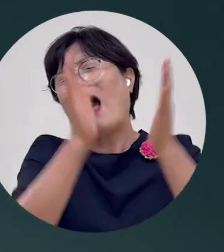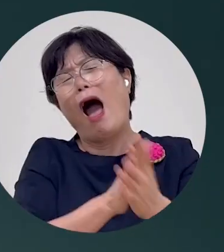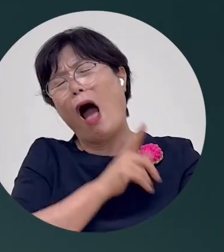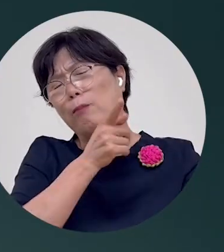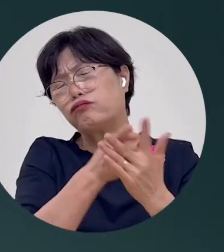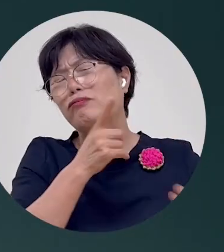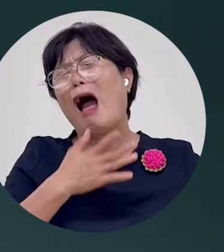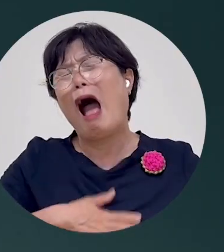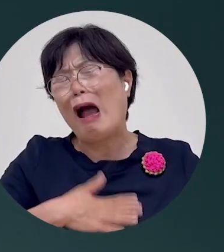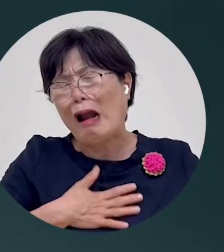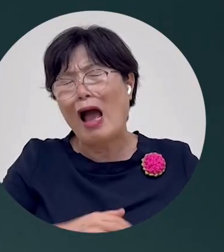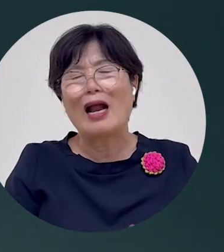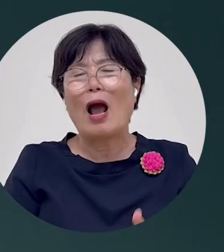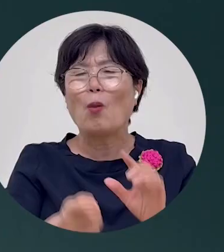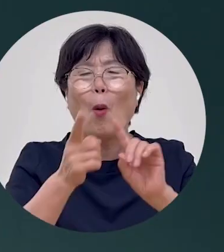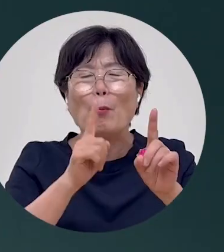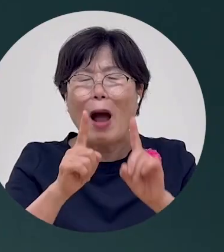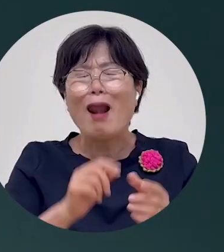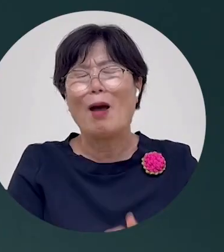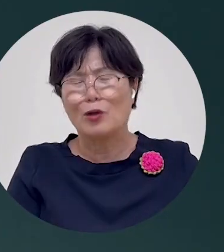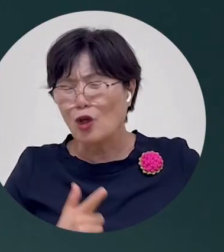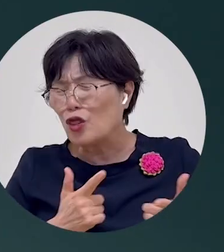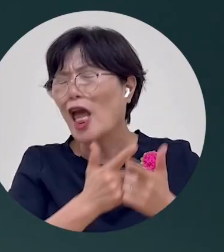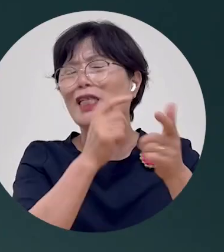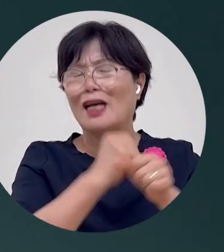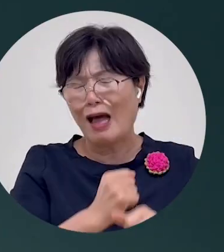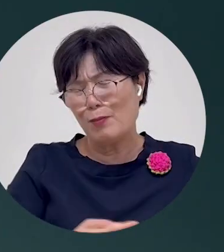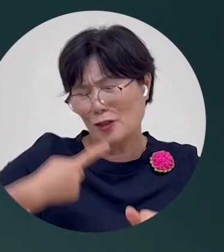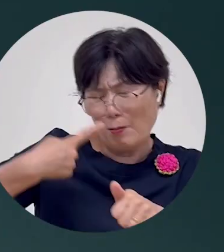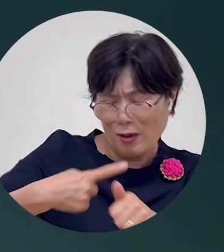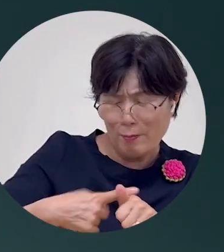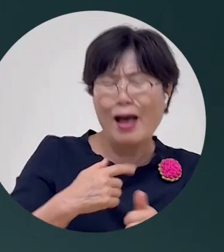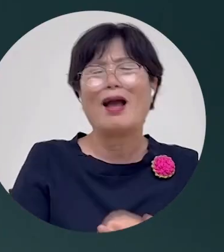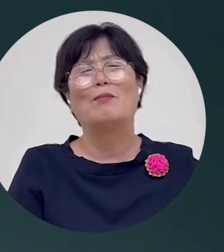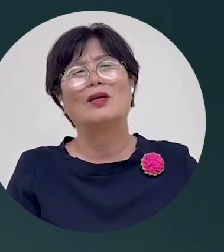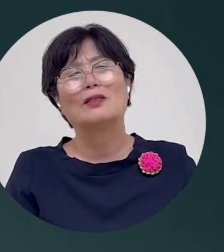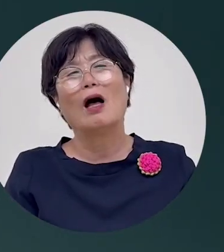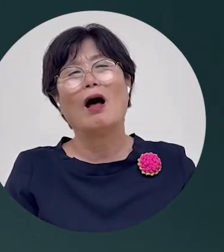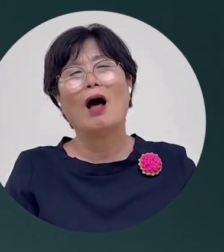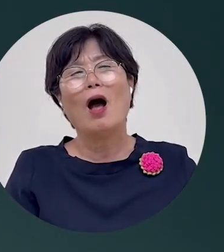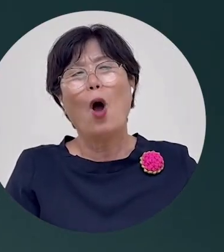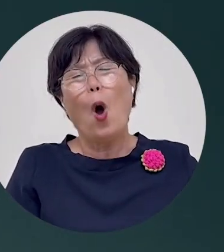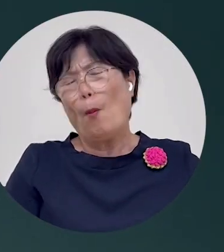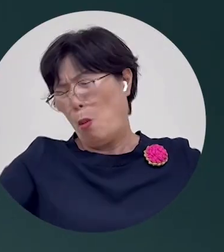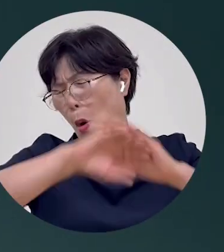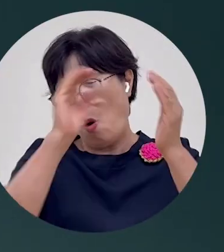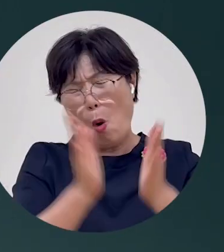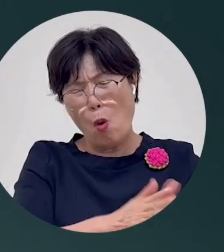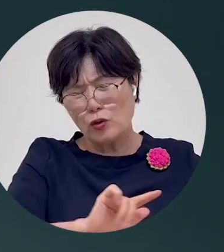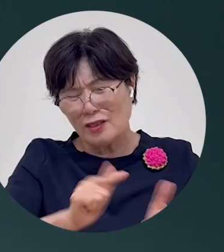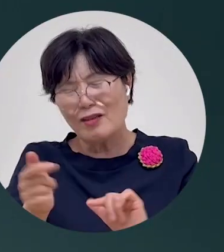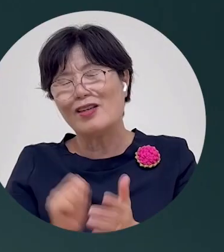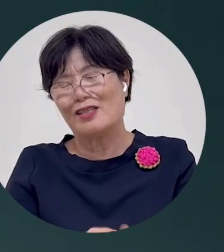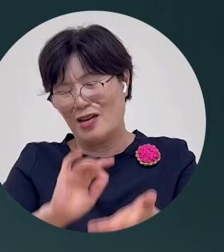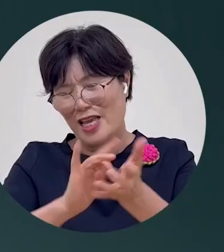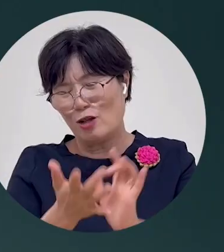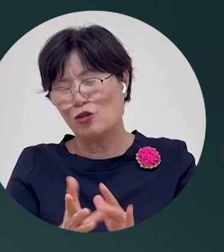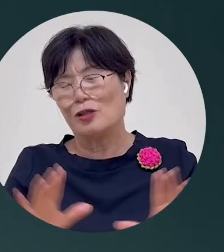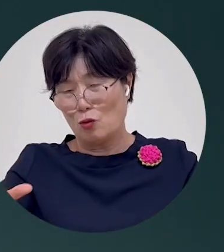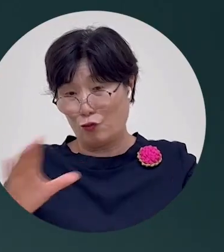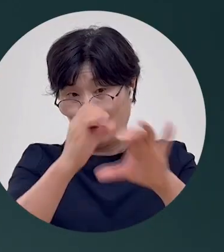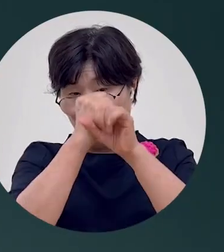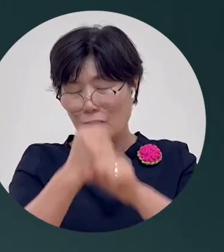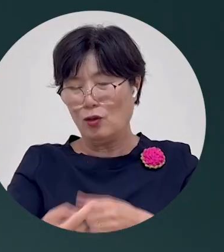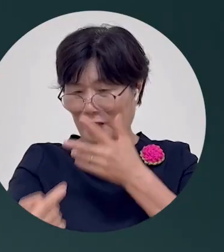것처럼 예수님을 대적하면서 핍박하면서 모든 것을 지켜보시는 예수님이